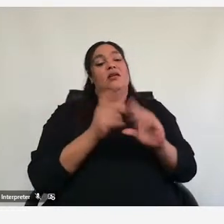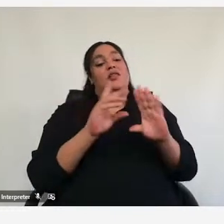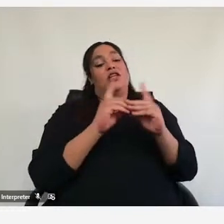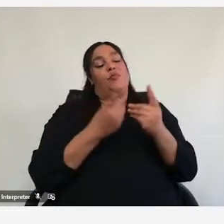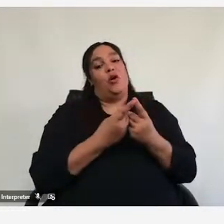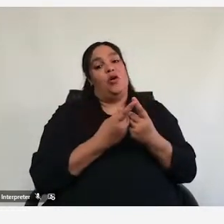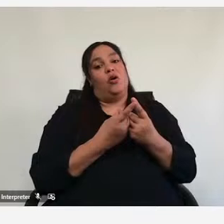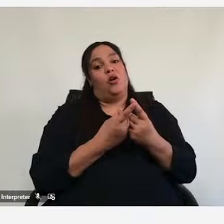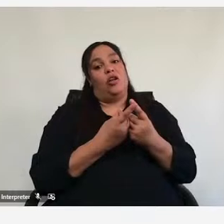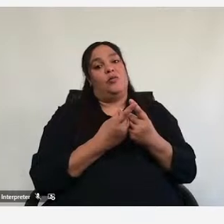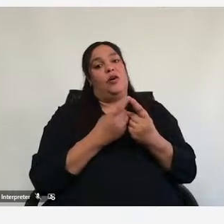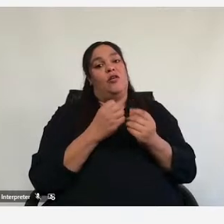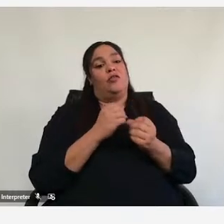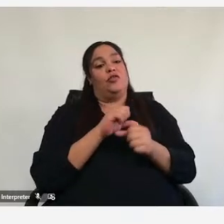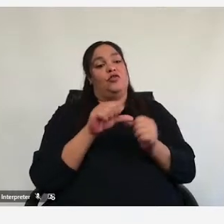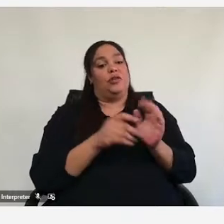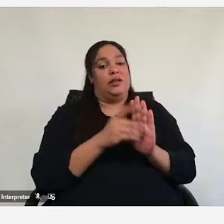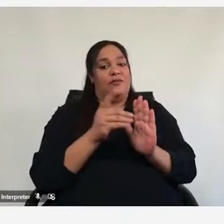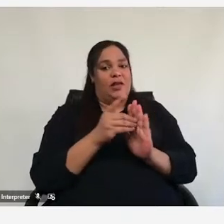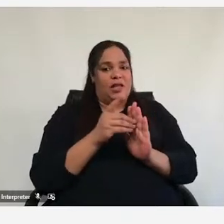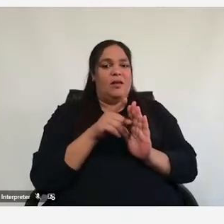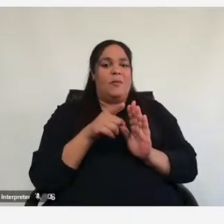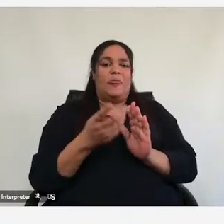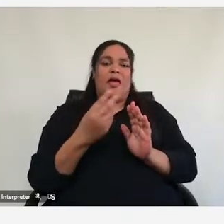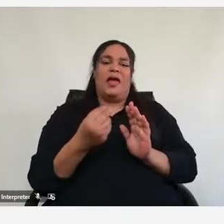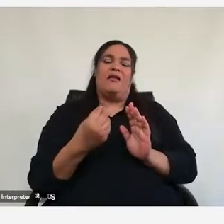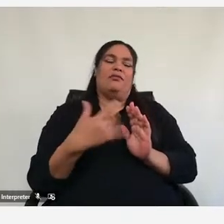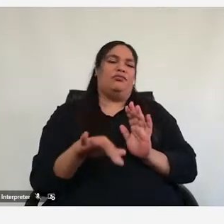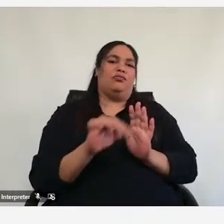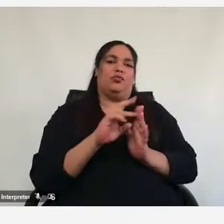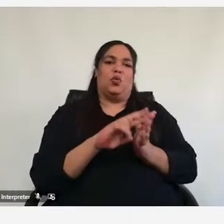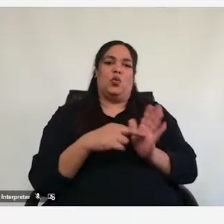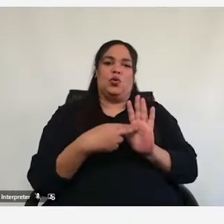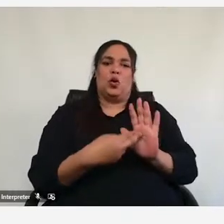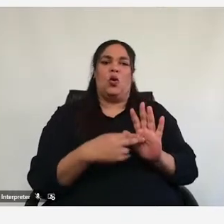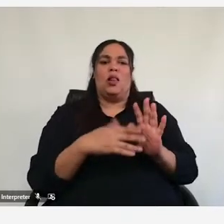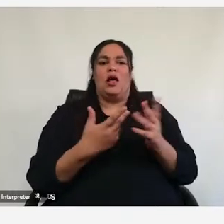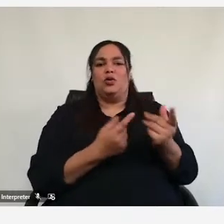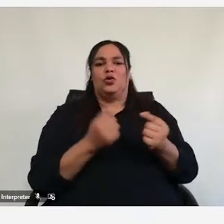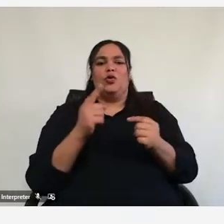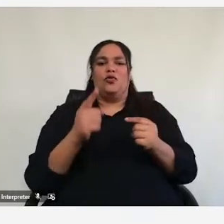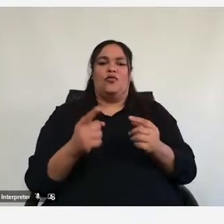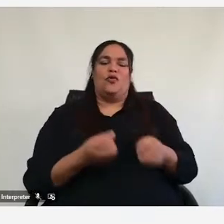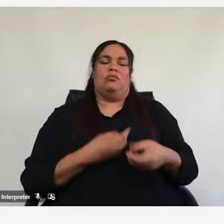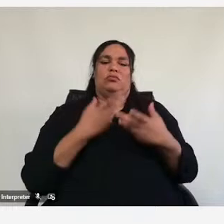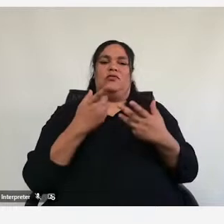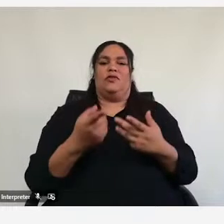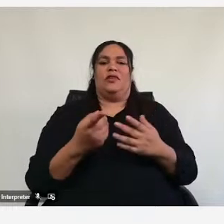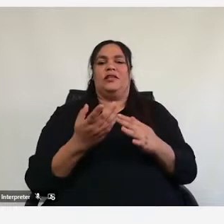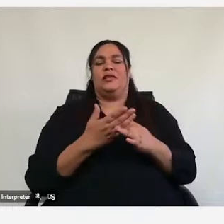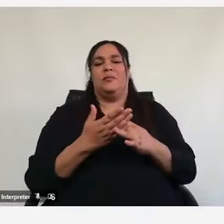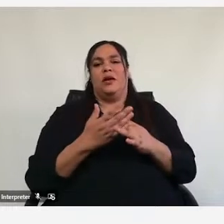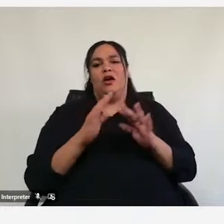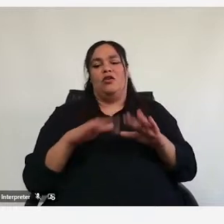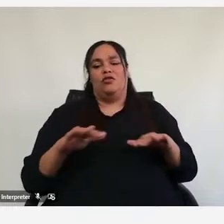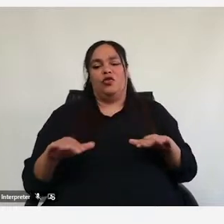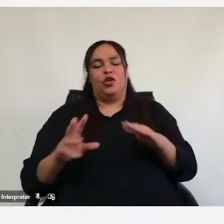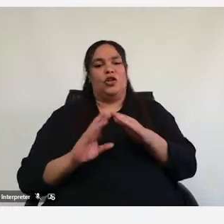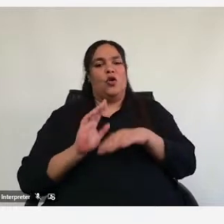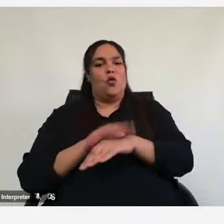ons Maatskaplike Ontwikkeling speel 'n sleutelrol in die aanspreek van hierdie uitdagings deur middel van